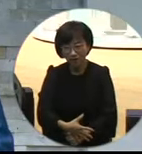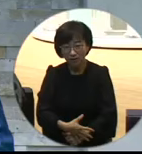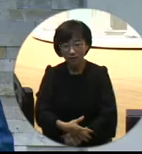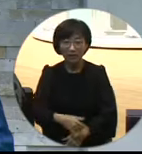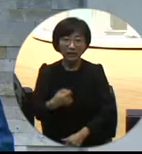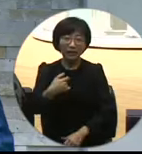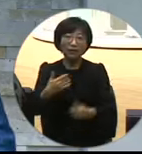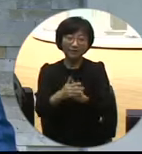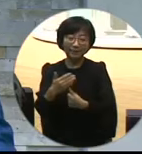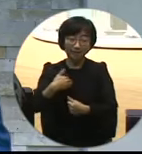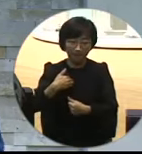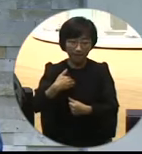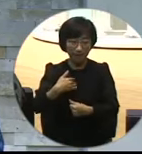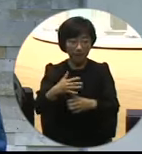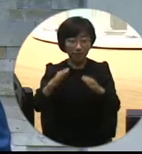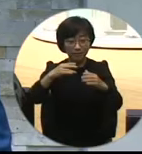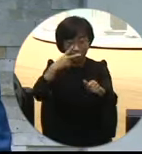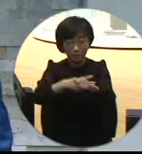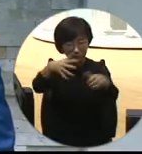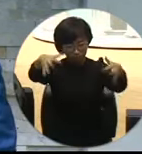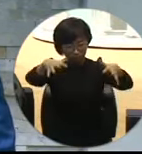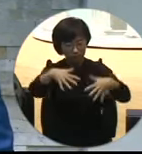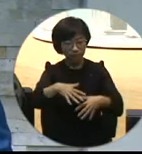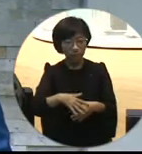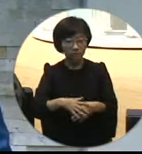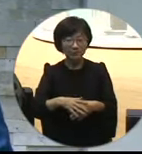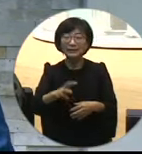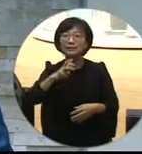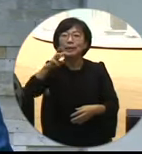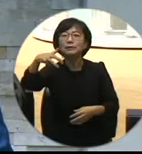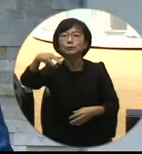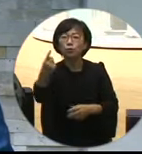아이들은. 그래, 초등학교 때까지 눈 안 떴어요.